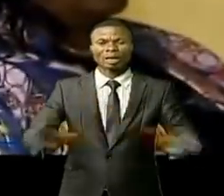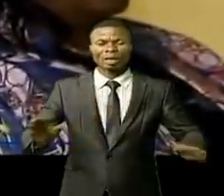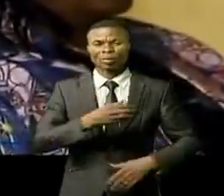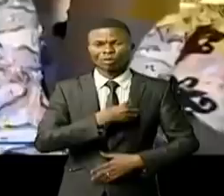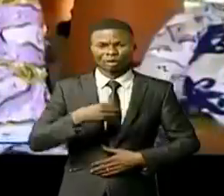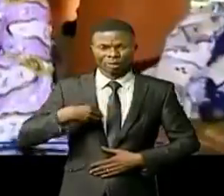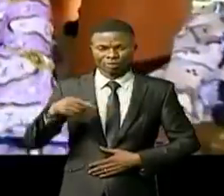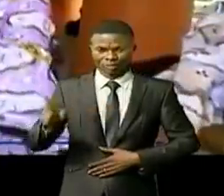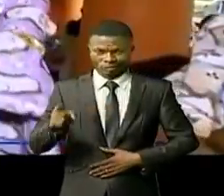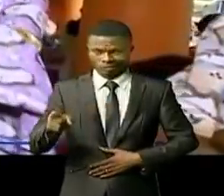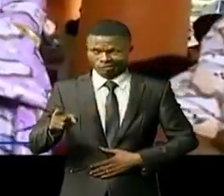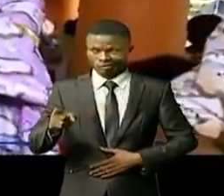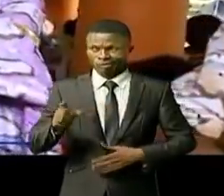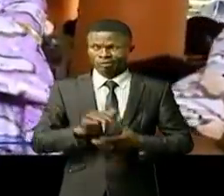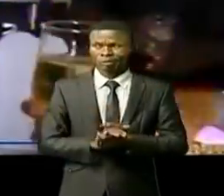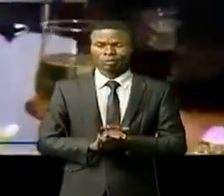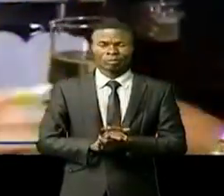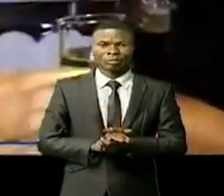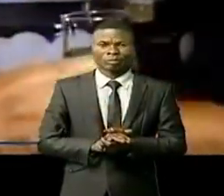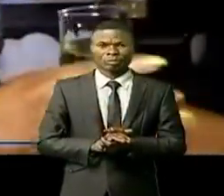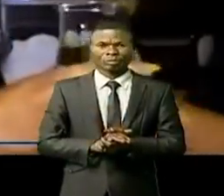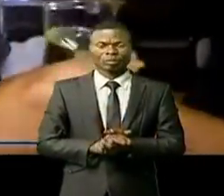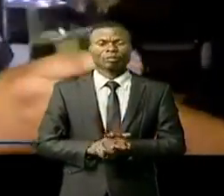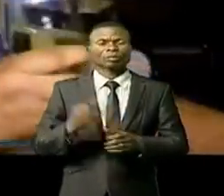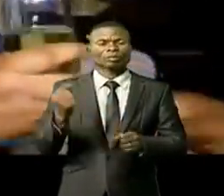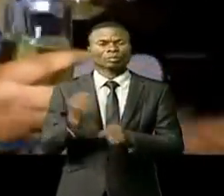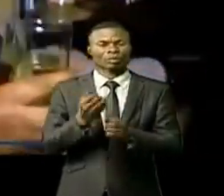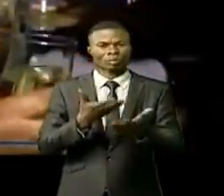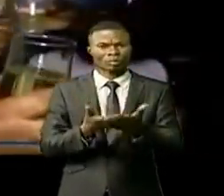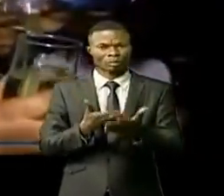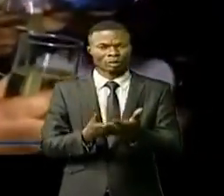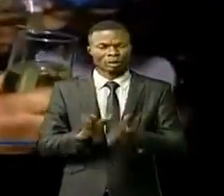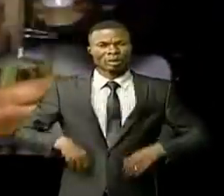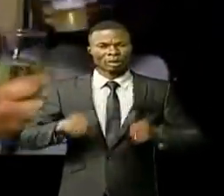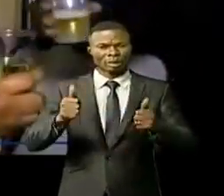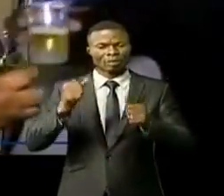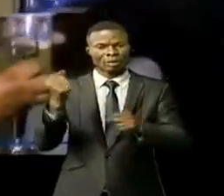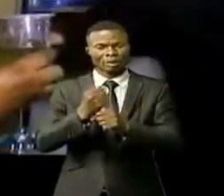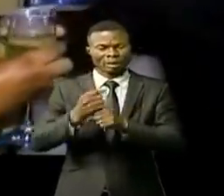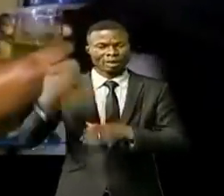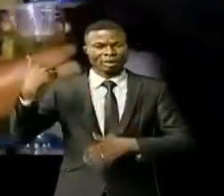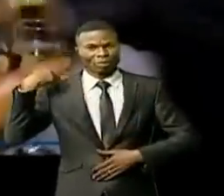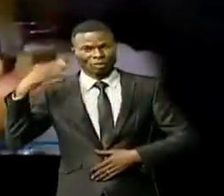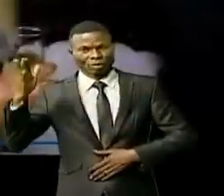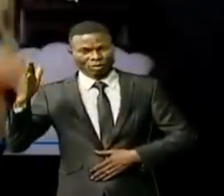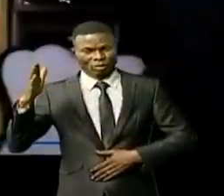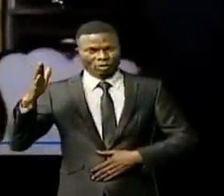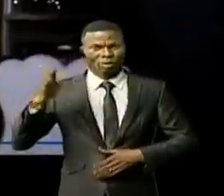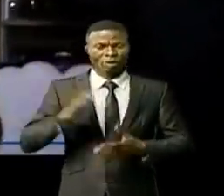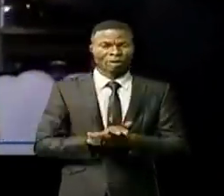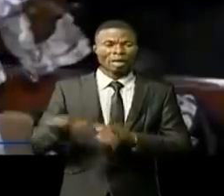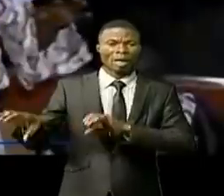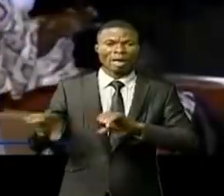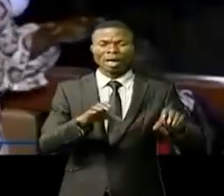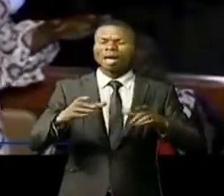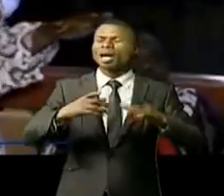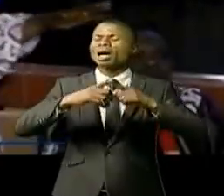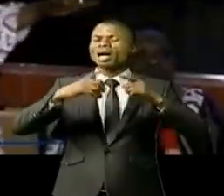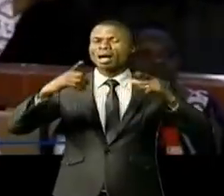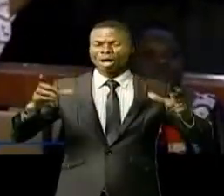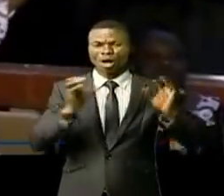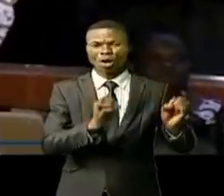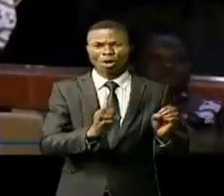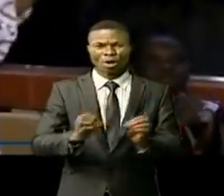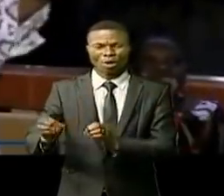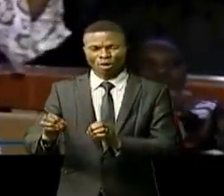cette entreprise qui ont passé plus de 30 ans de leur vie à servir l'État. C'était au cours d'une cérémonie grandiose organisée